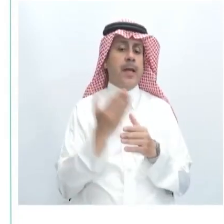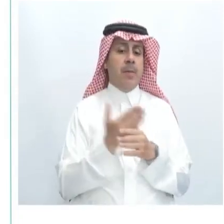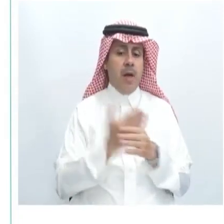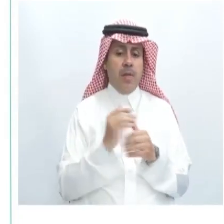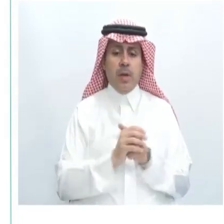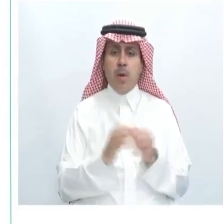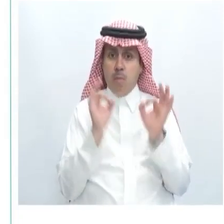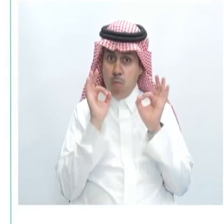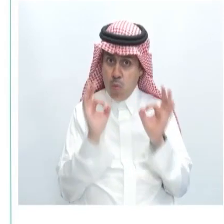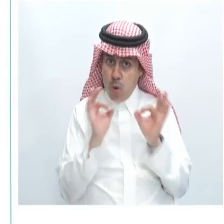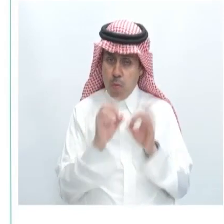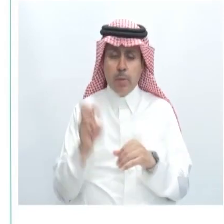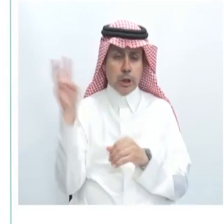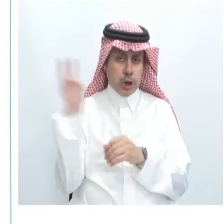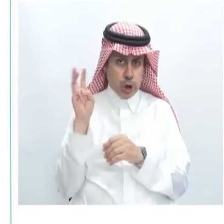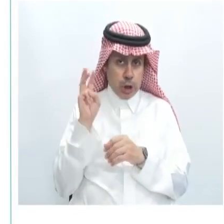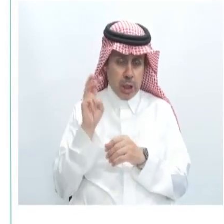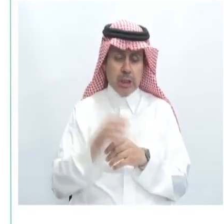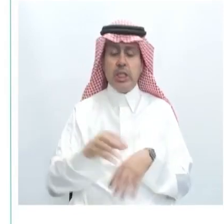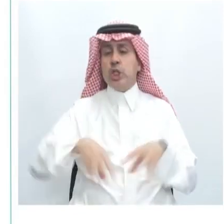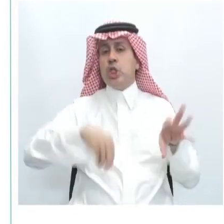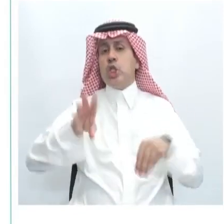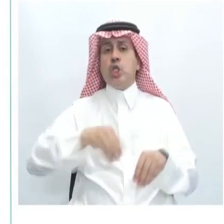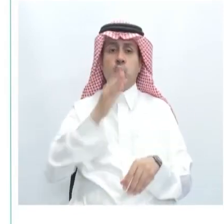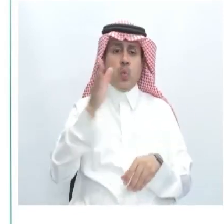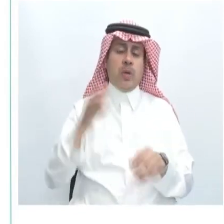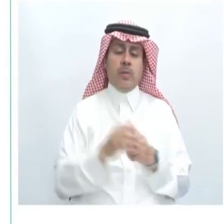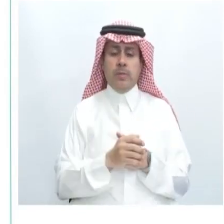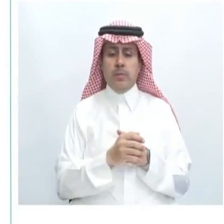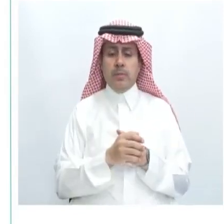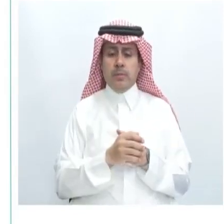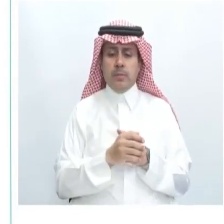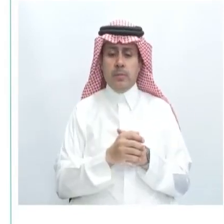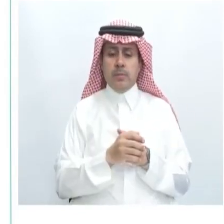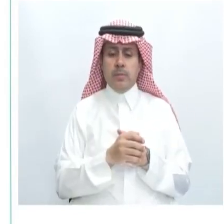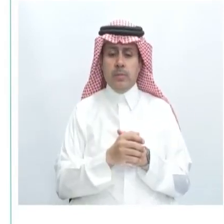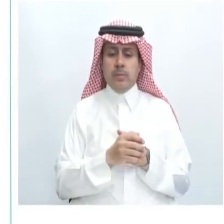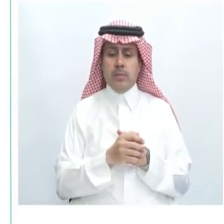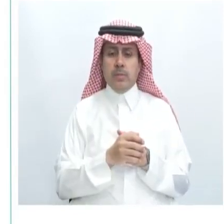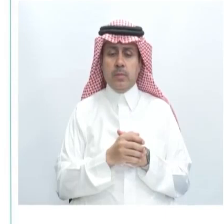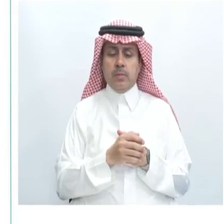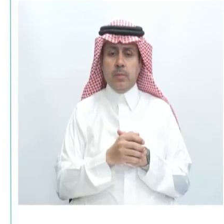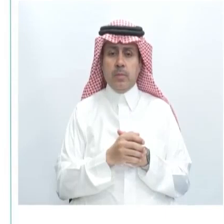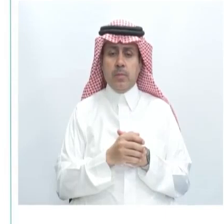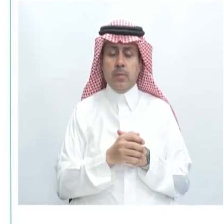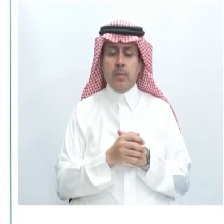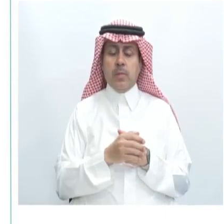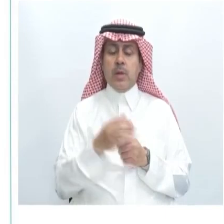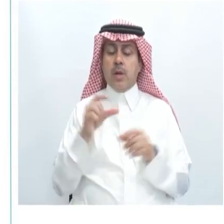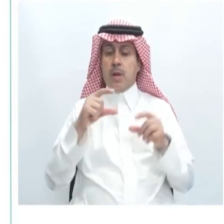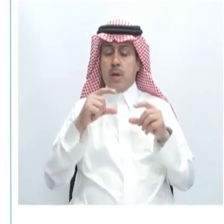تحتاج الشركات للتسويق او الى التسويق لدينا المصطلحات